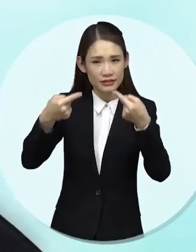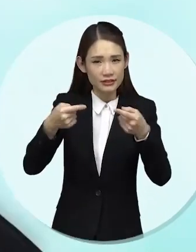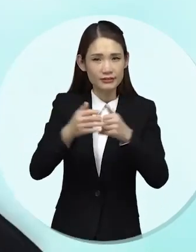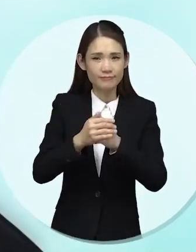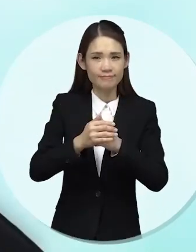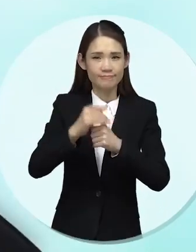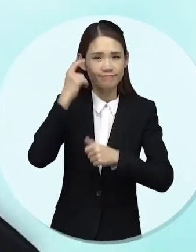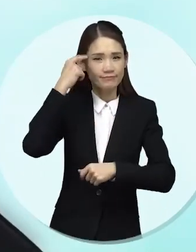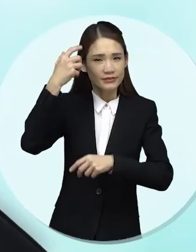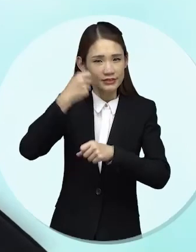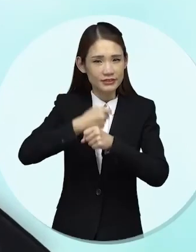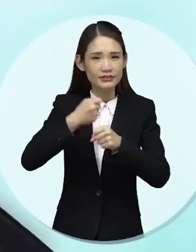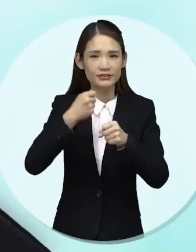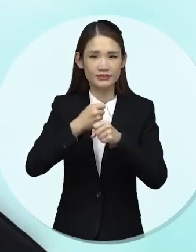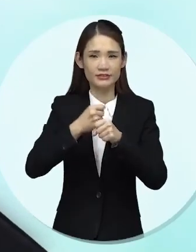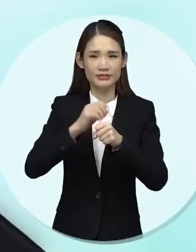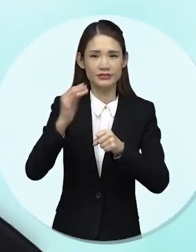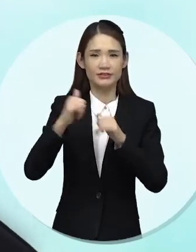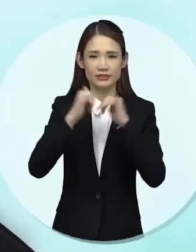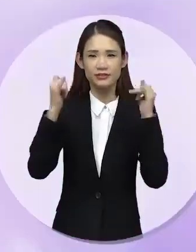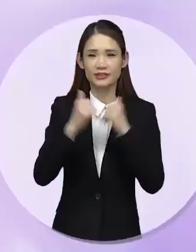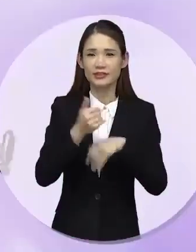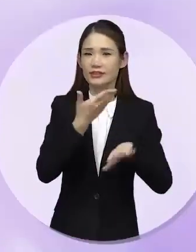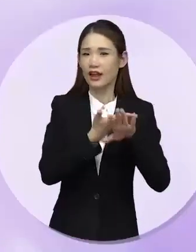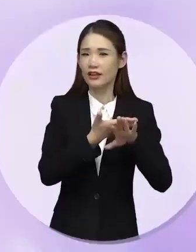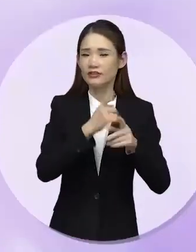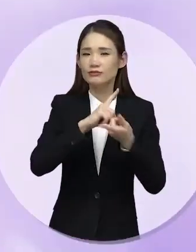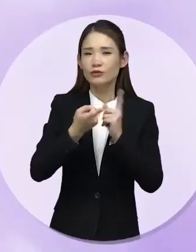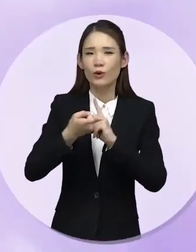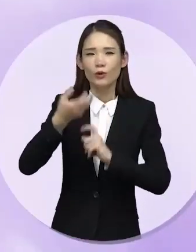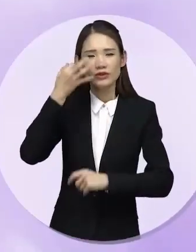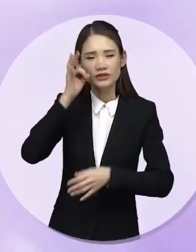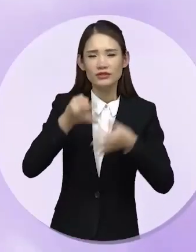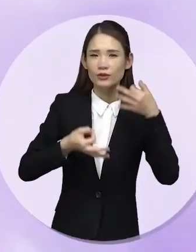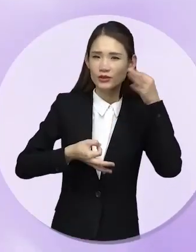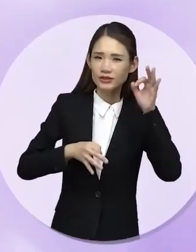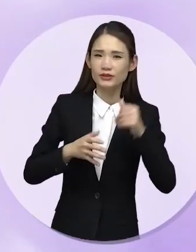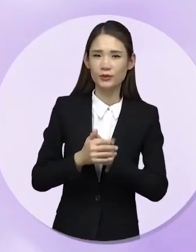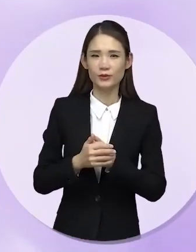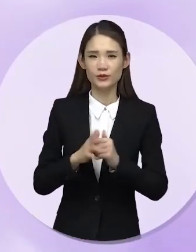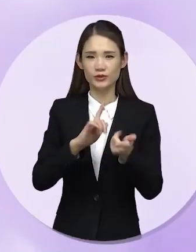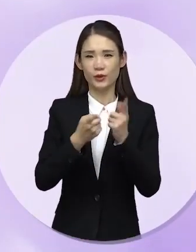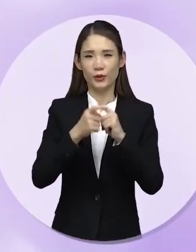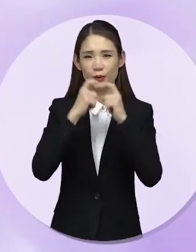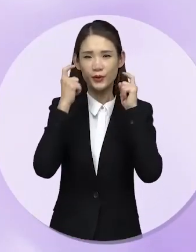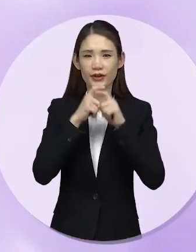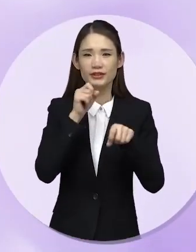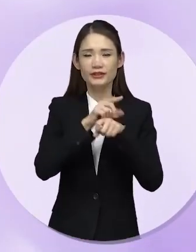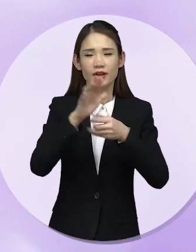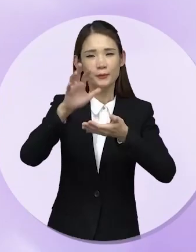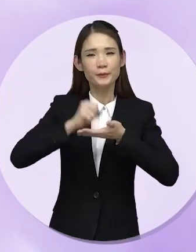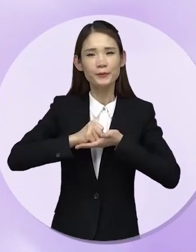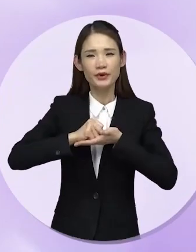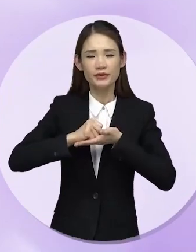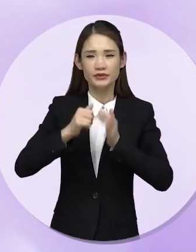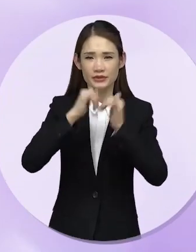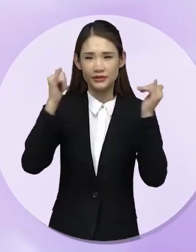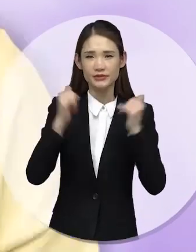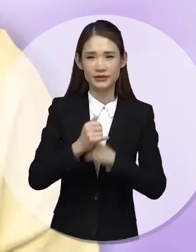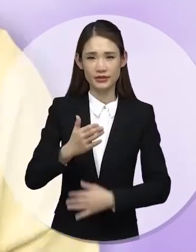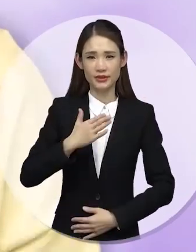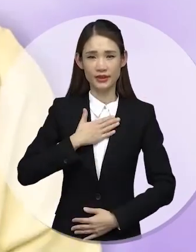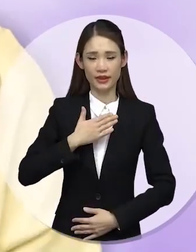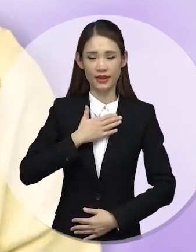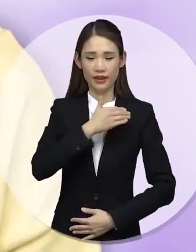나아가는 그냥 사람으로 인식이 되어지는 그런 사회가 다른 것들을 서로 인정해주고 그리고 그것들을 서로의 개성으로